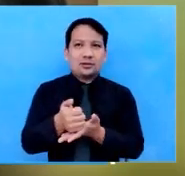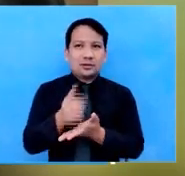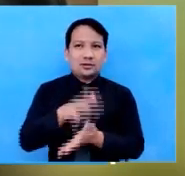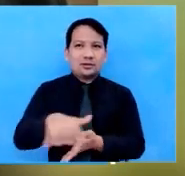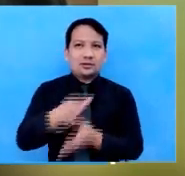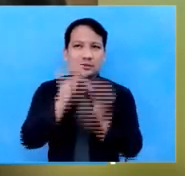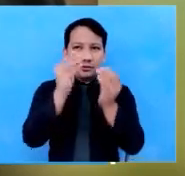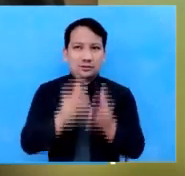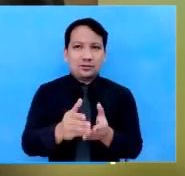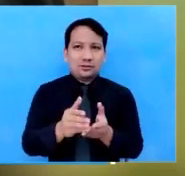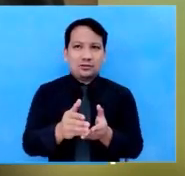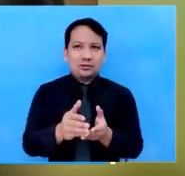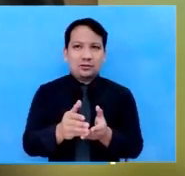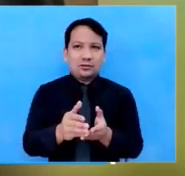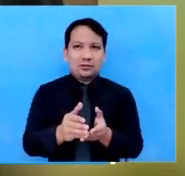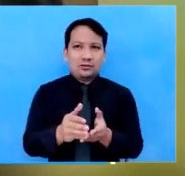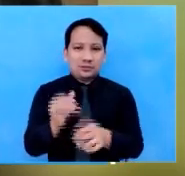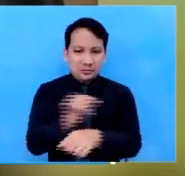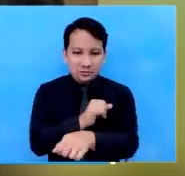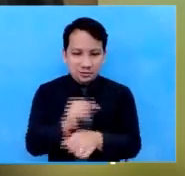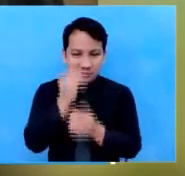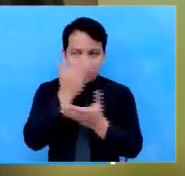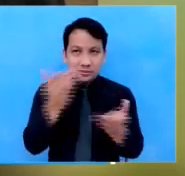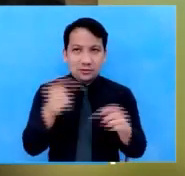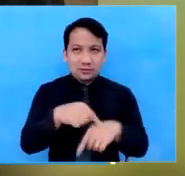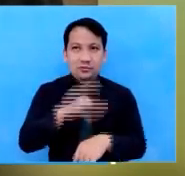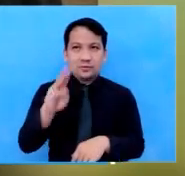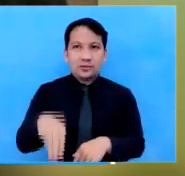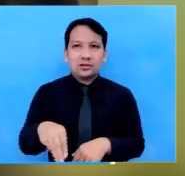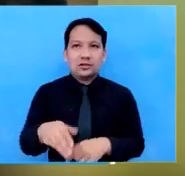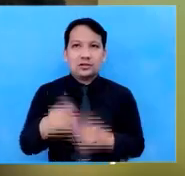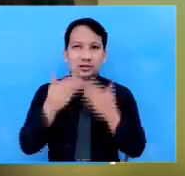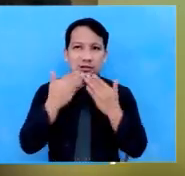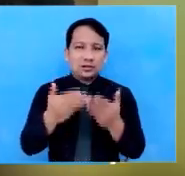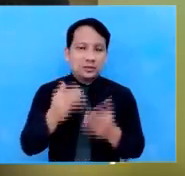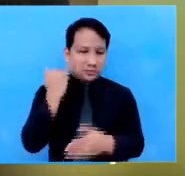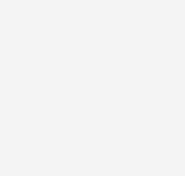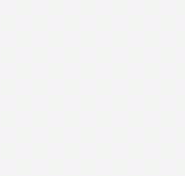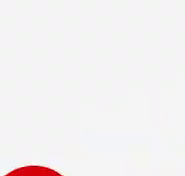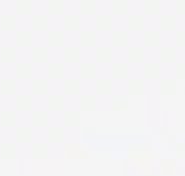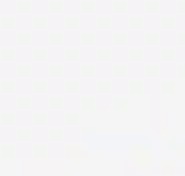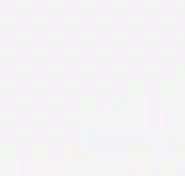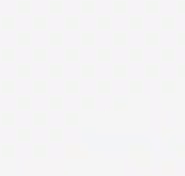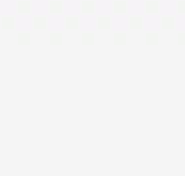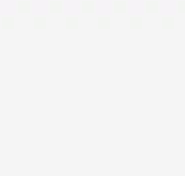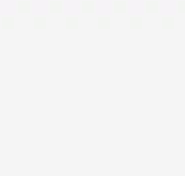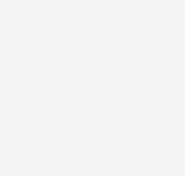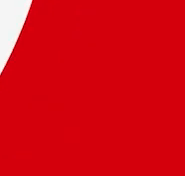na masisipag dyan mula sa Maynila. Maraming salamat, Justin Punsala.